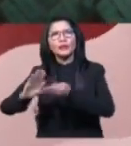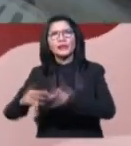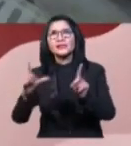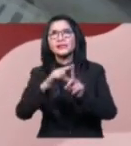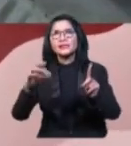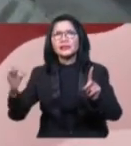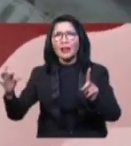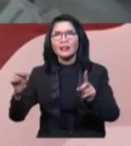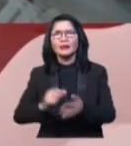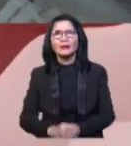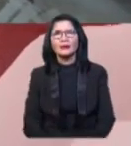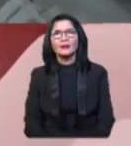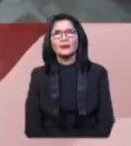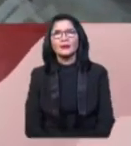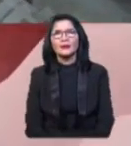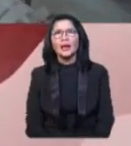dan tentunya